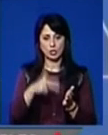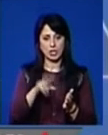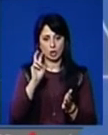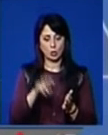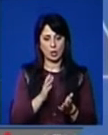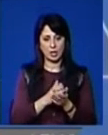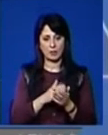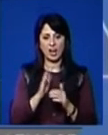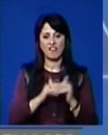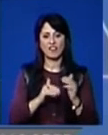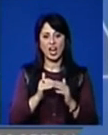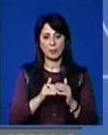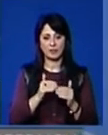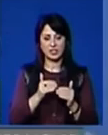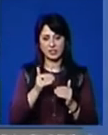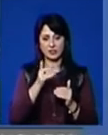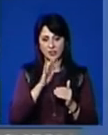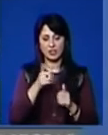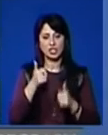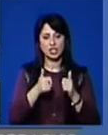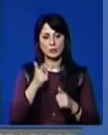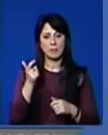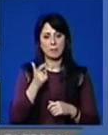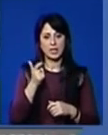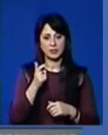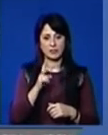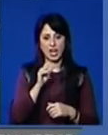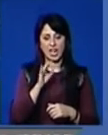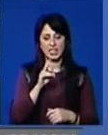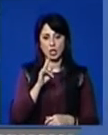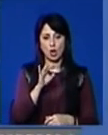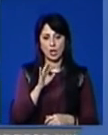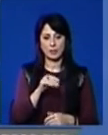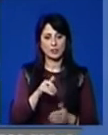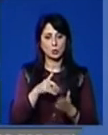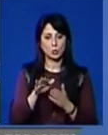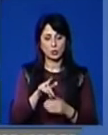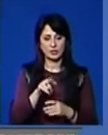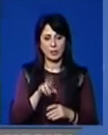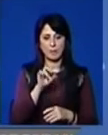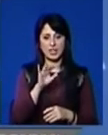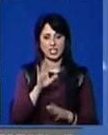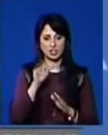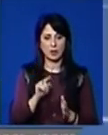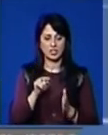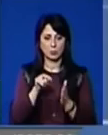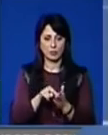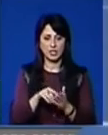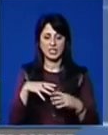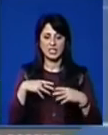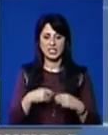496.630 დოლარს შეადგენს. კვალიფიკაციის ვერგავლის მიუხედავად, შეჯიბრის მასპინძელი ტანასი კოკინაკისის უარის გამო ძირითად ბადეში ბასილაშვილი მაინც მოხვდა, სადაც